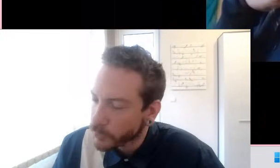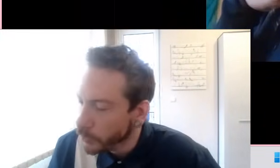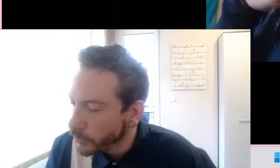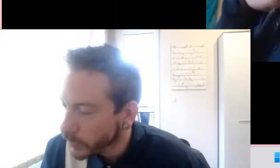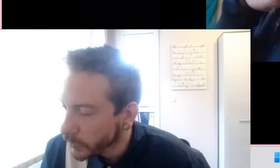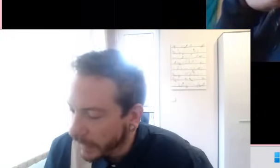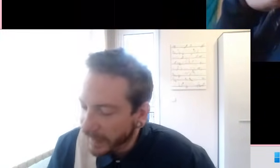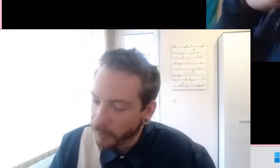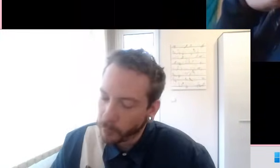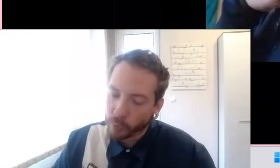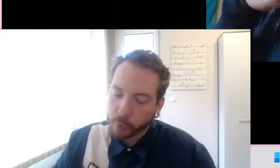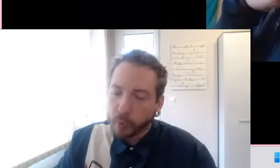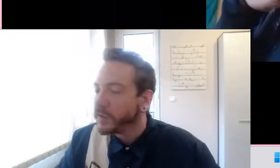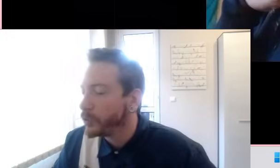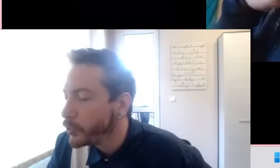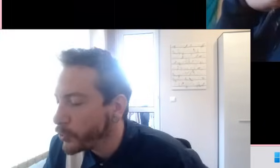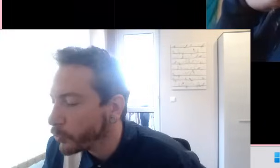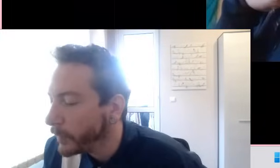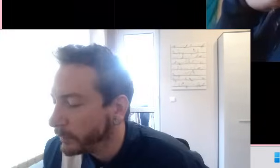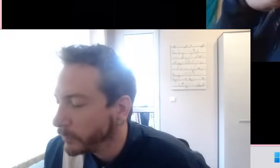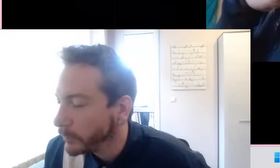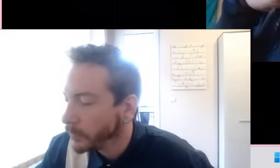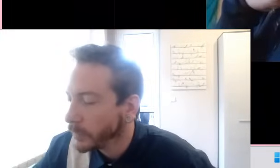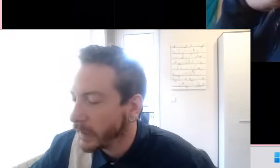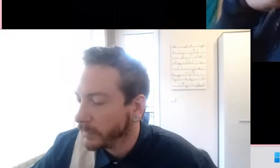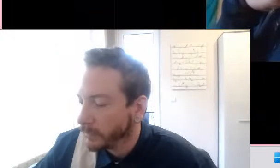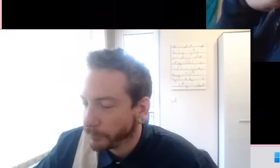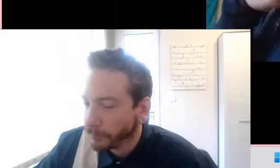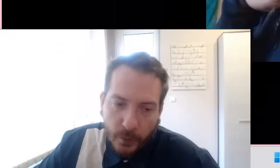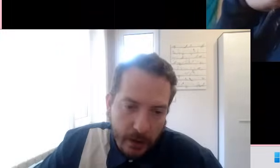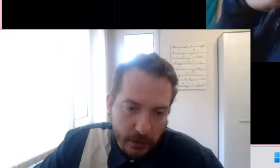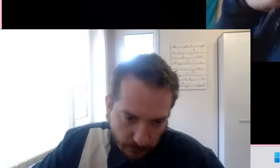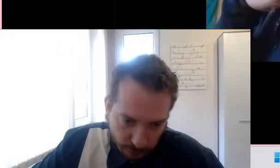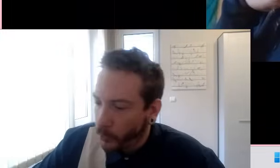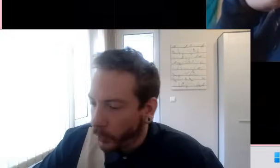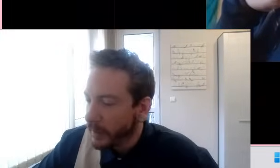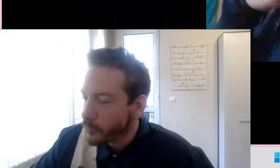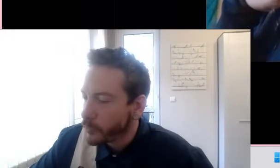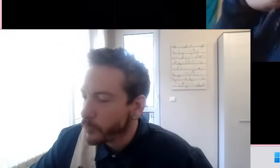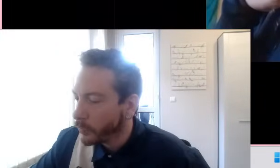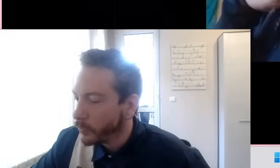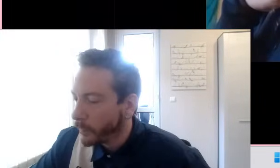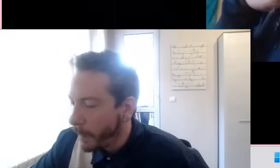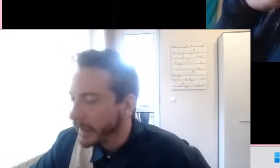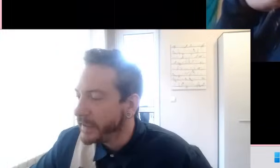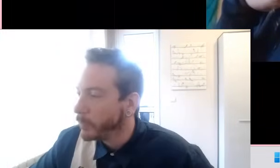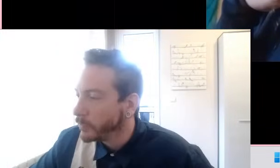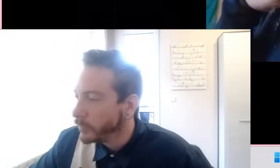discute et on trouve des solutions nous-mêmes, voilà. Dans la discussion,